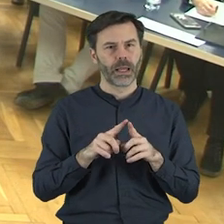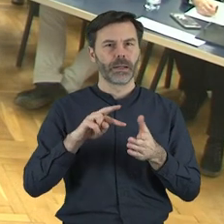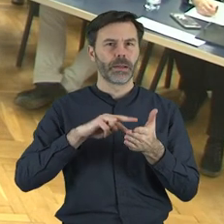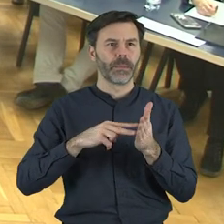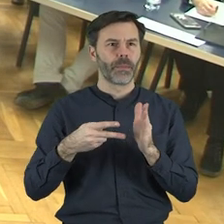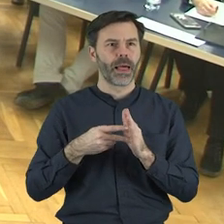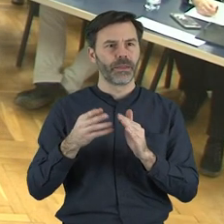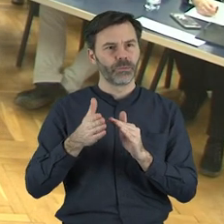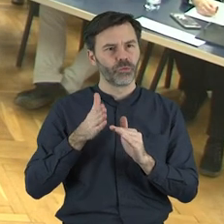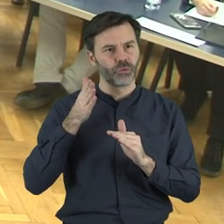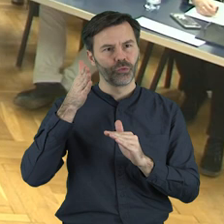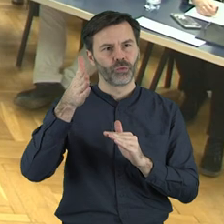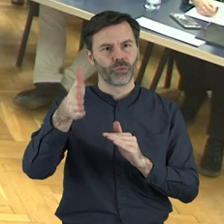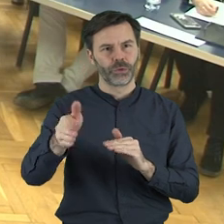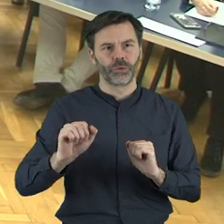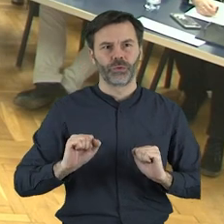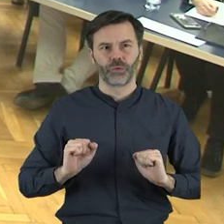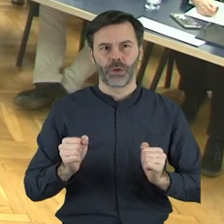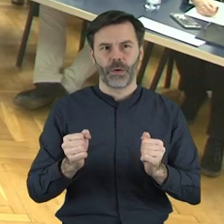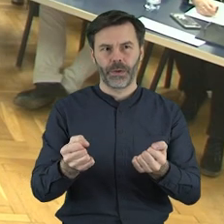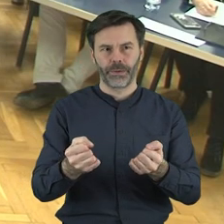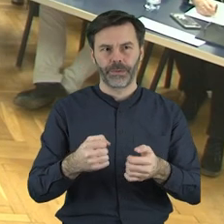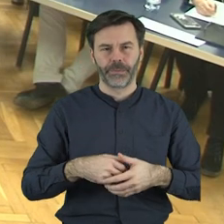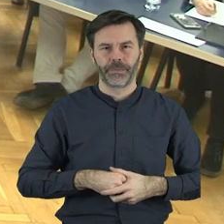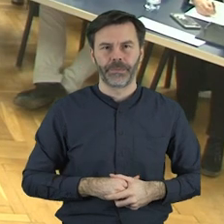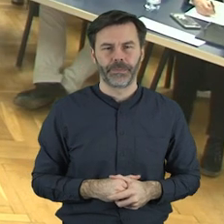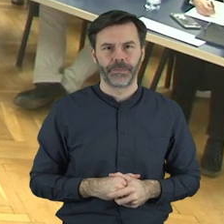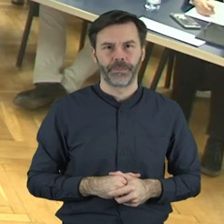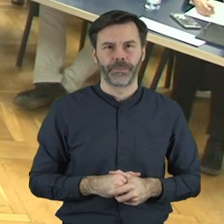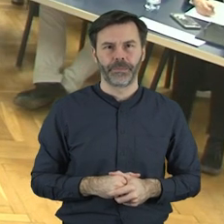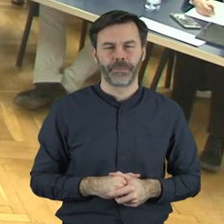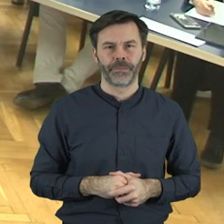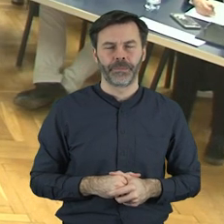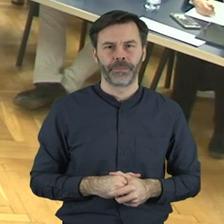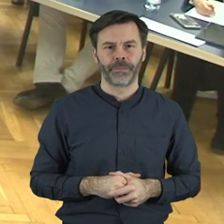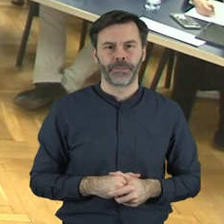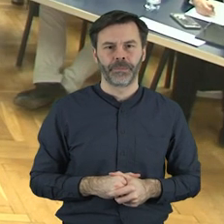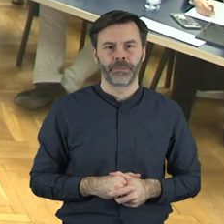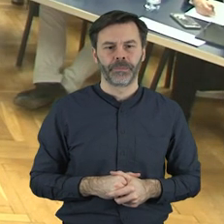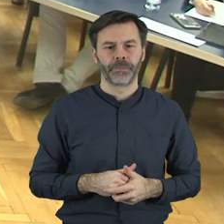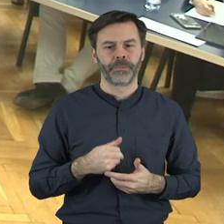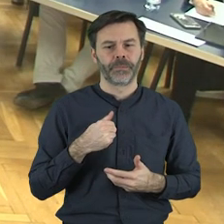Chcielibyśmy zapytać o to, dlaczego w końcu 2021 roku